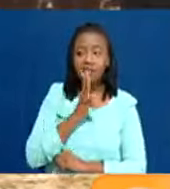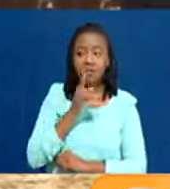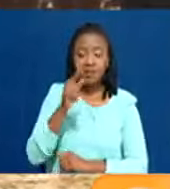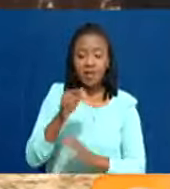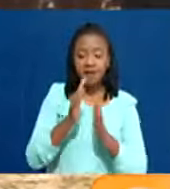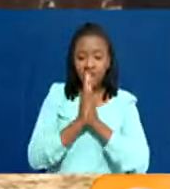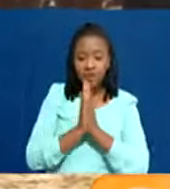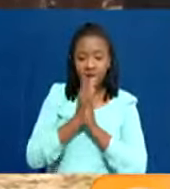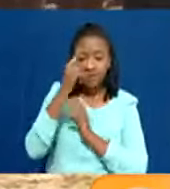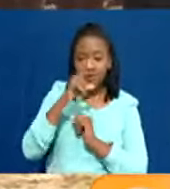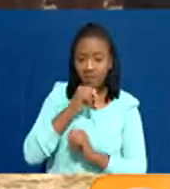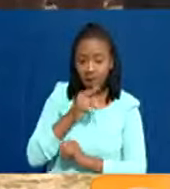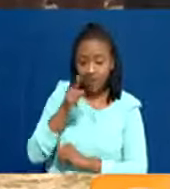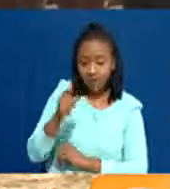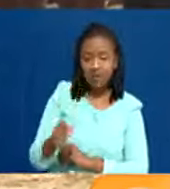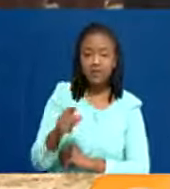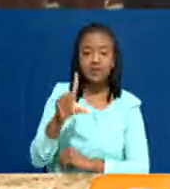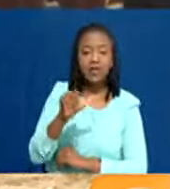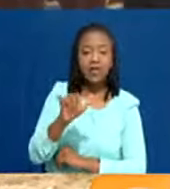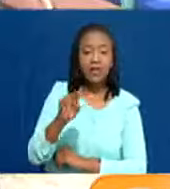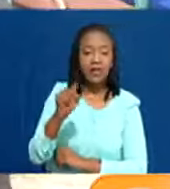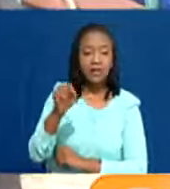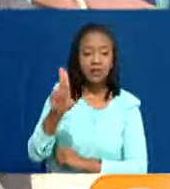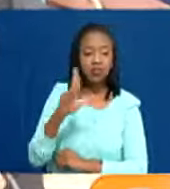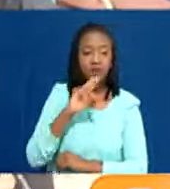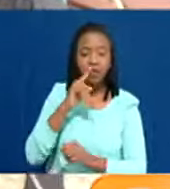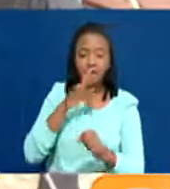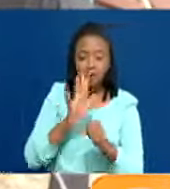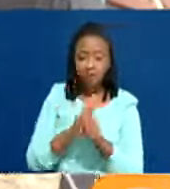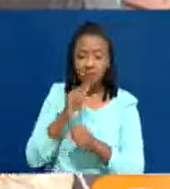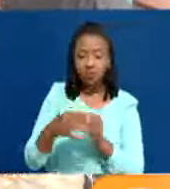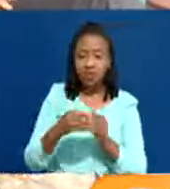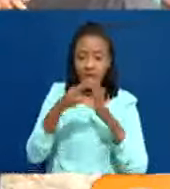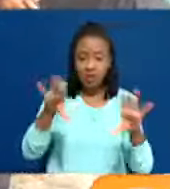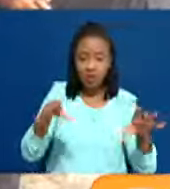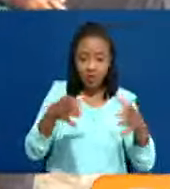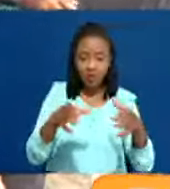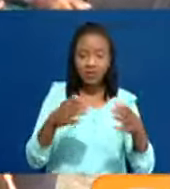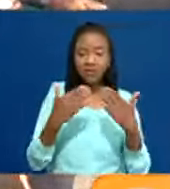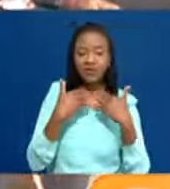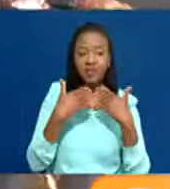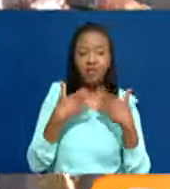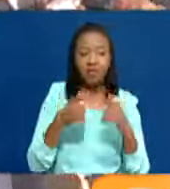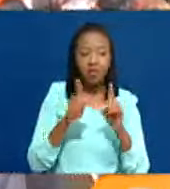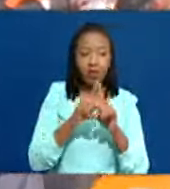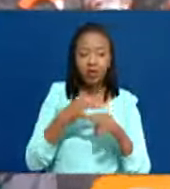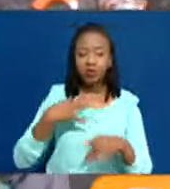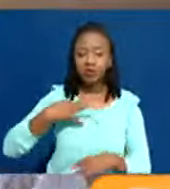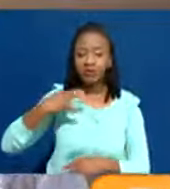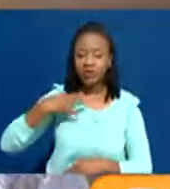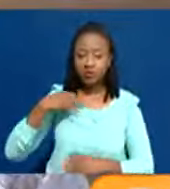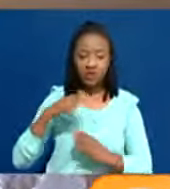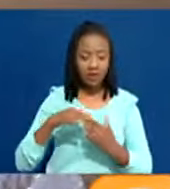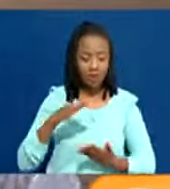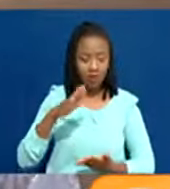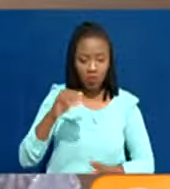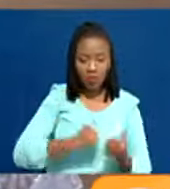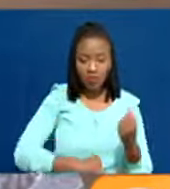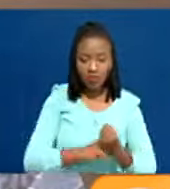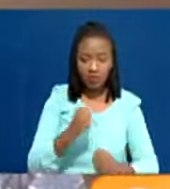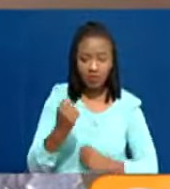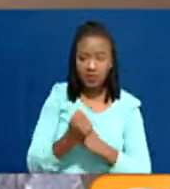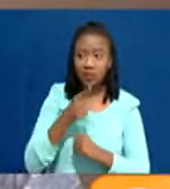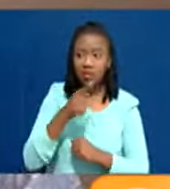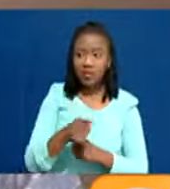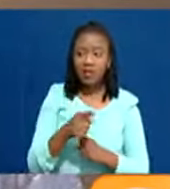Nchiru, Linturi ameahidi kwamba ataongoza jamii ya Meru na kwa kujitolea zaidi. Hatua hii inajiri wakati uongozi wa jamii ya